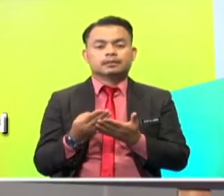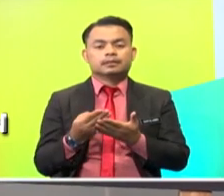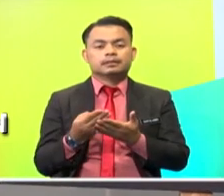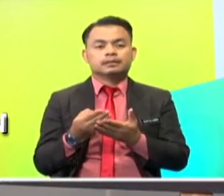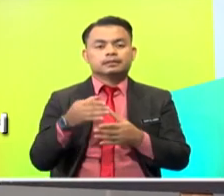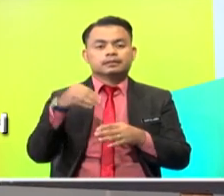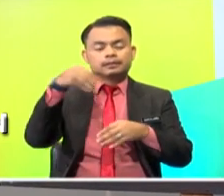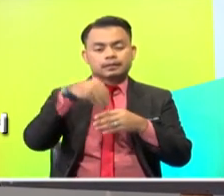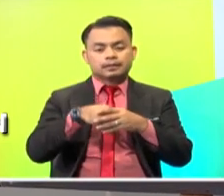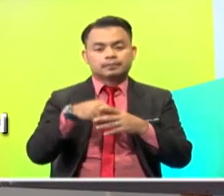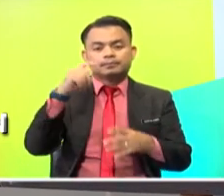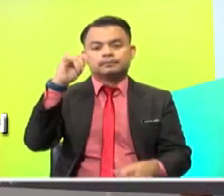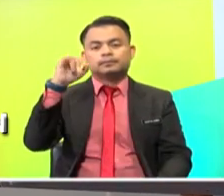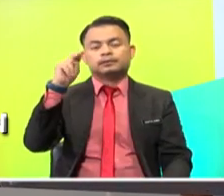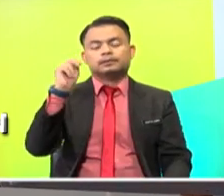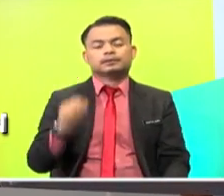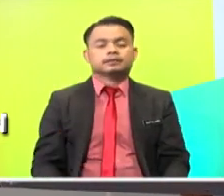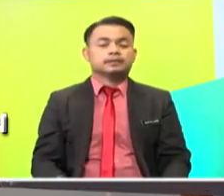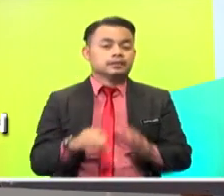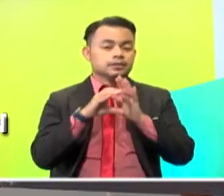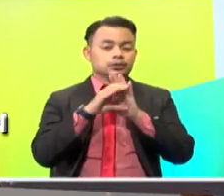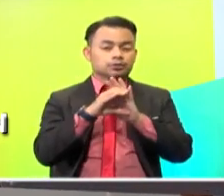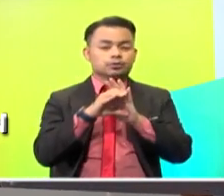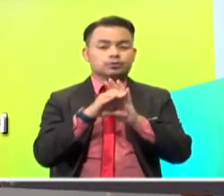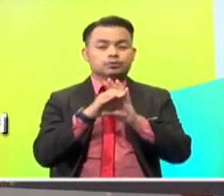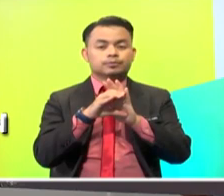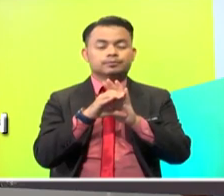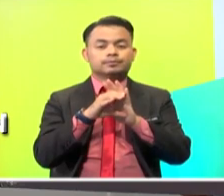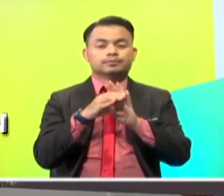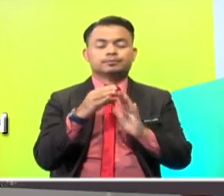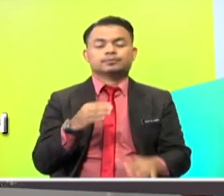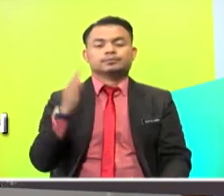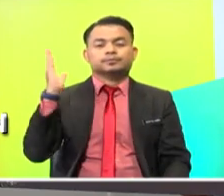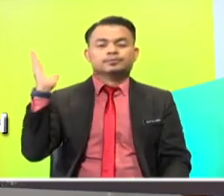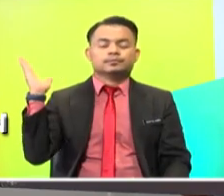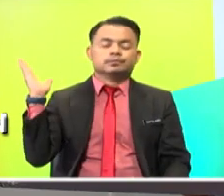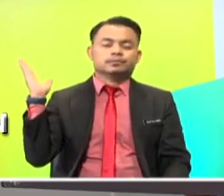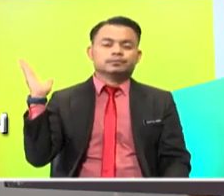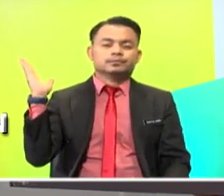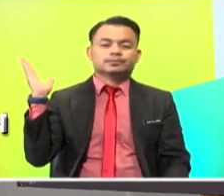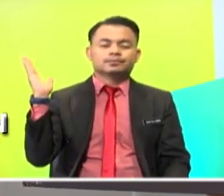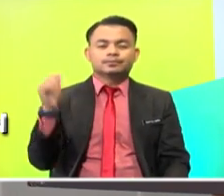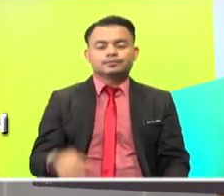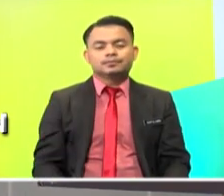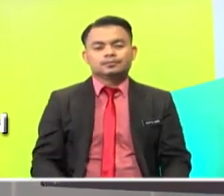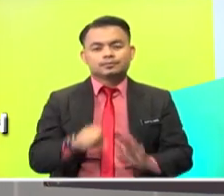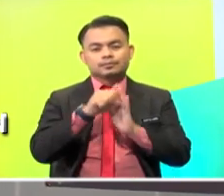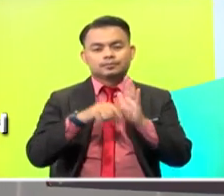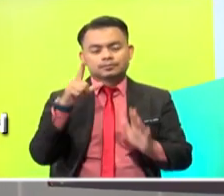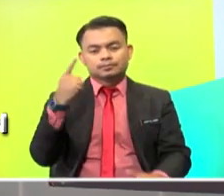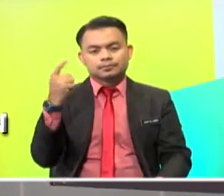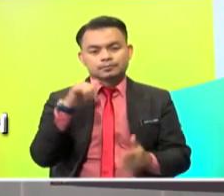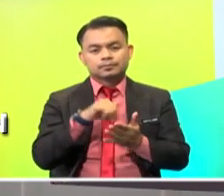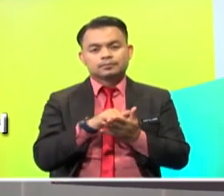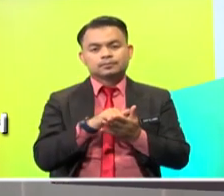oke di sini sebuah ada contoh Sadin di dalam SOS tomato ah selainnya pada salinan